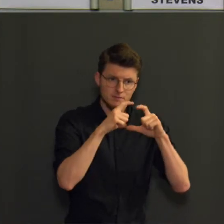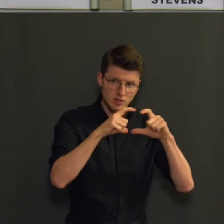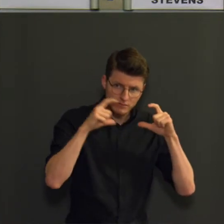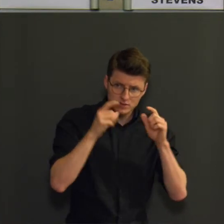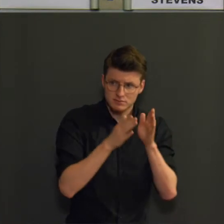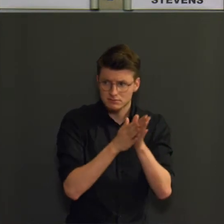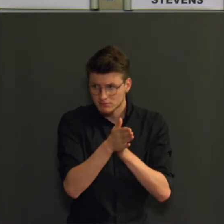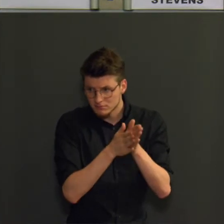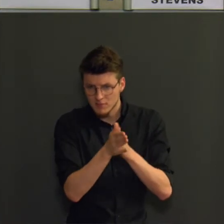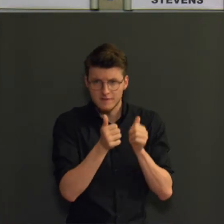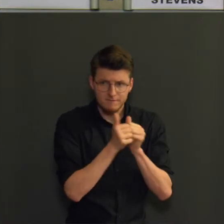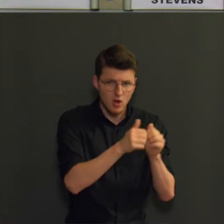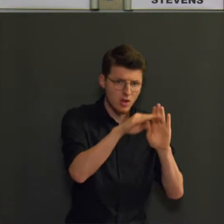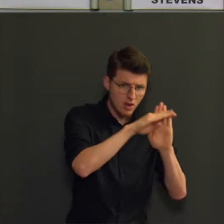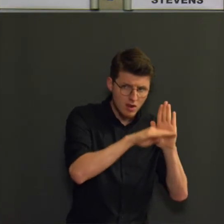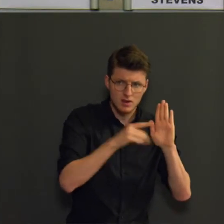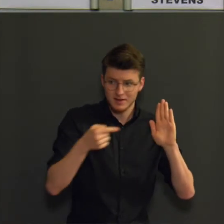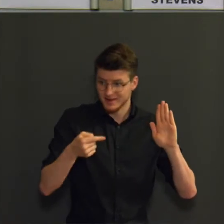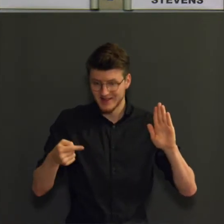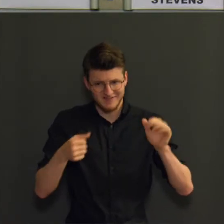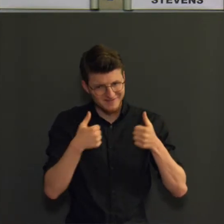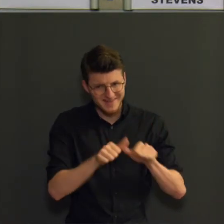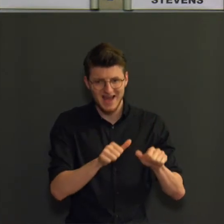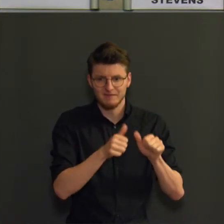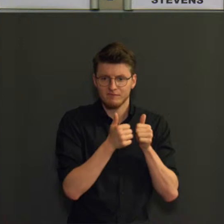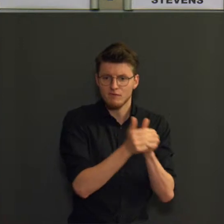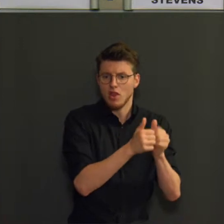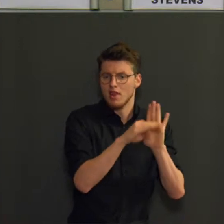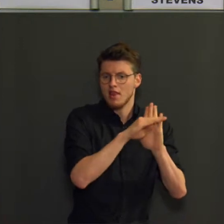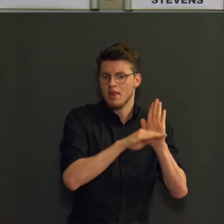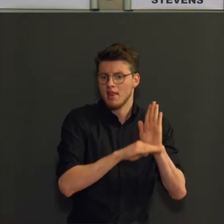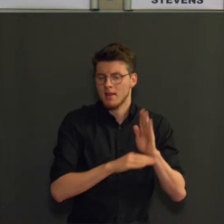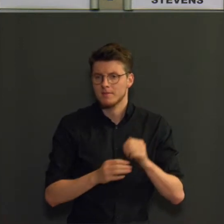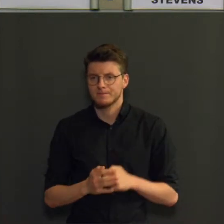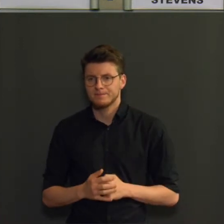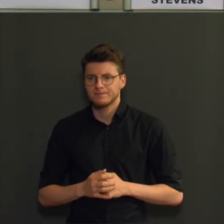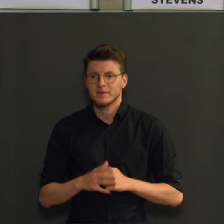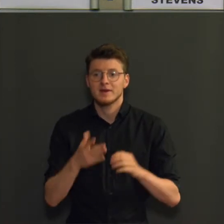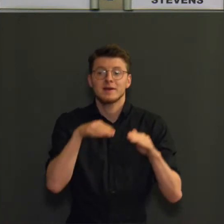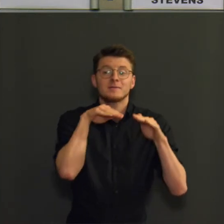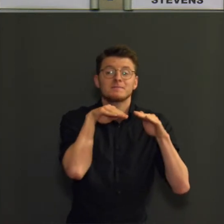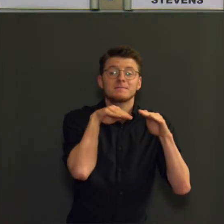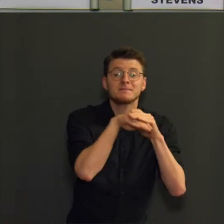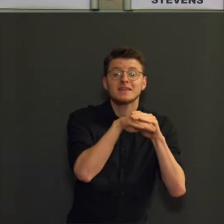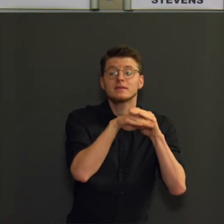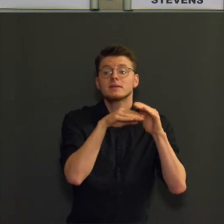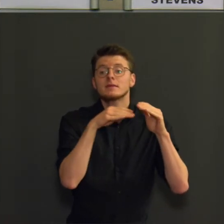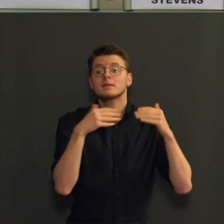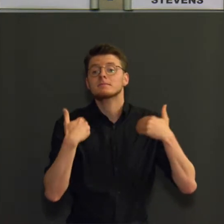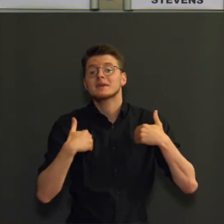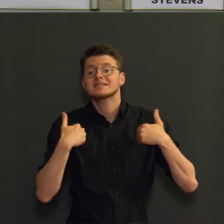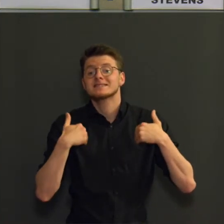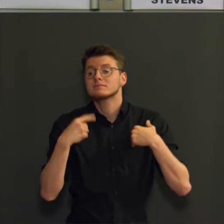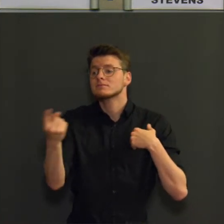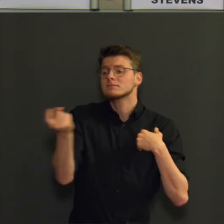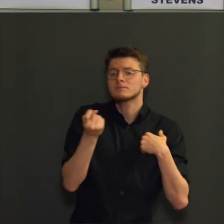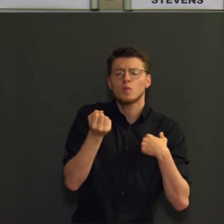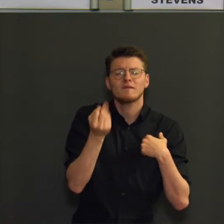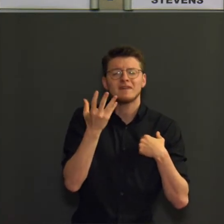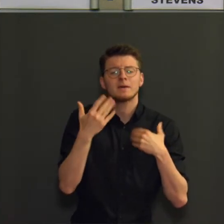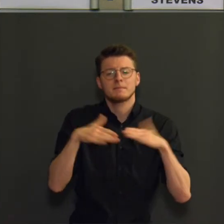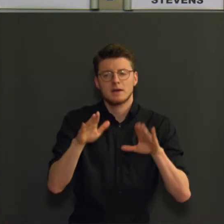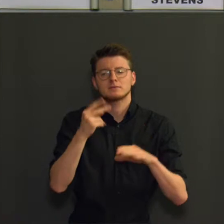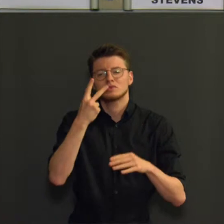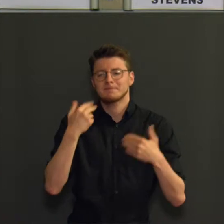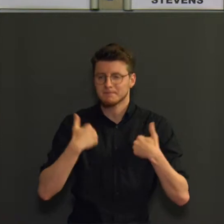enzovoort. Binnen kan je 2 mensen ontvangen. Zijn deze mensen niet je knuffelcontact, blijf dan steeds